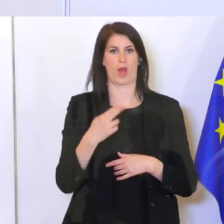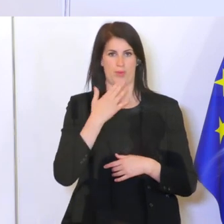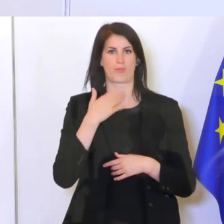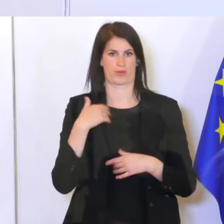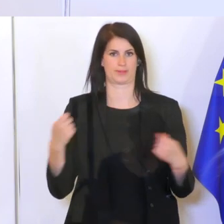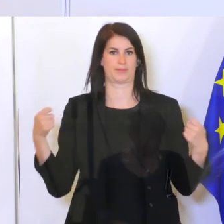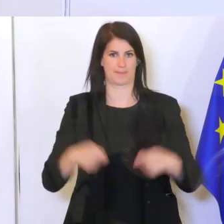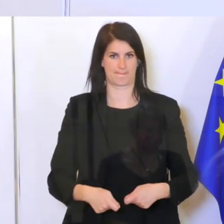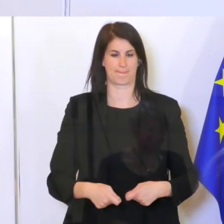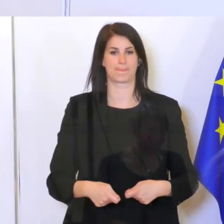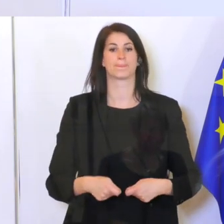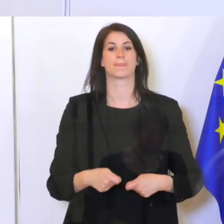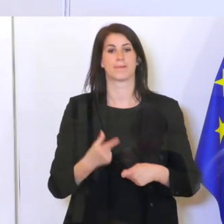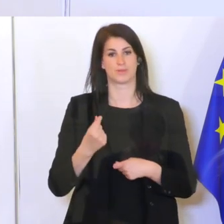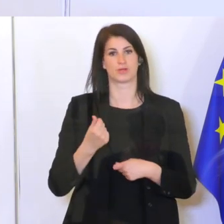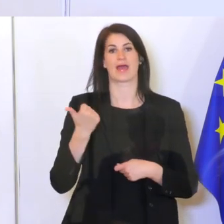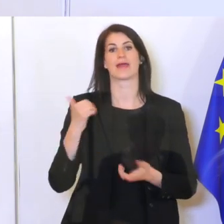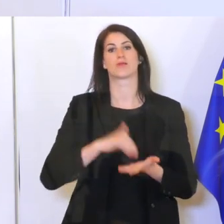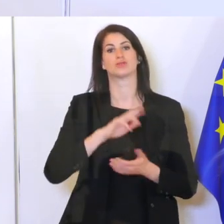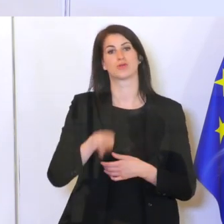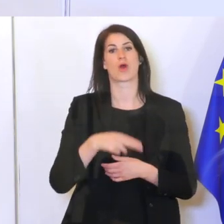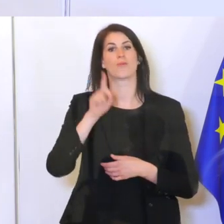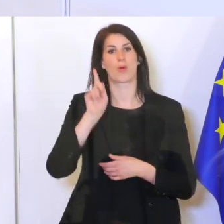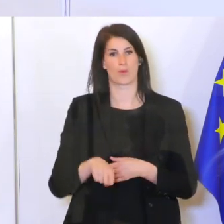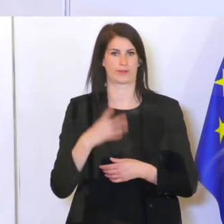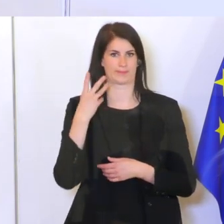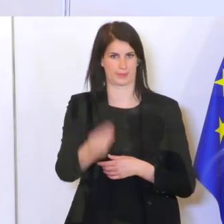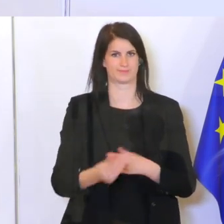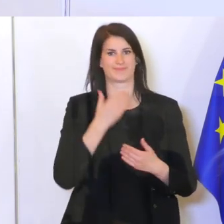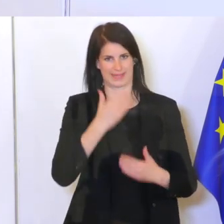vorgesehenen Unterstützung von 1.000 Euro pro Monat. Vielen Dank.